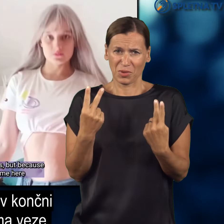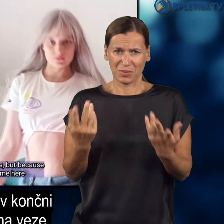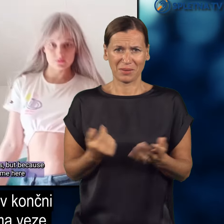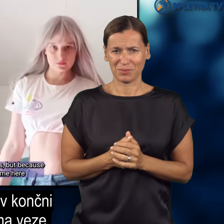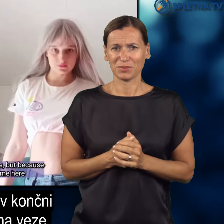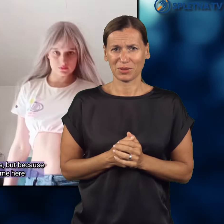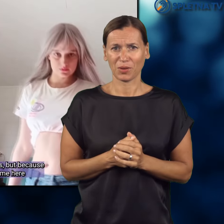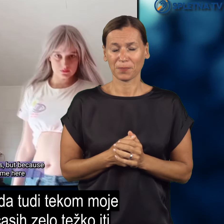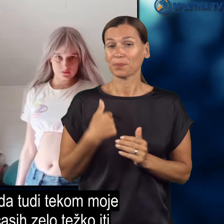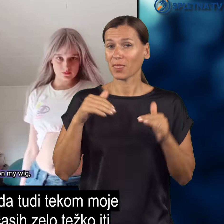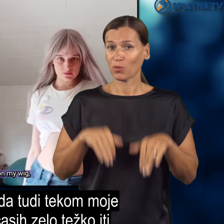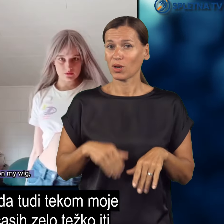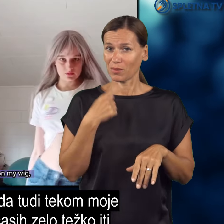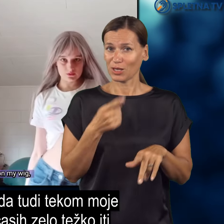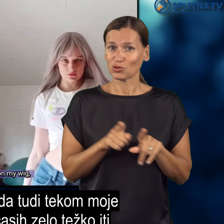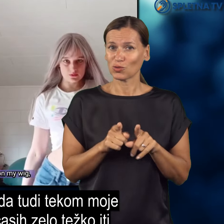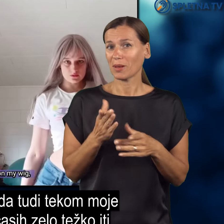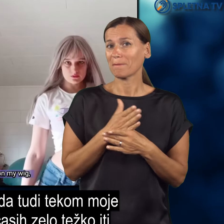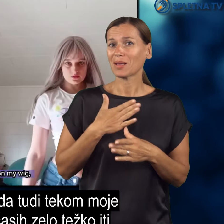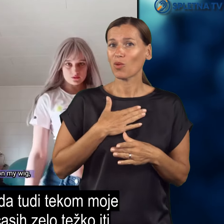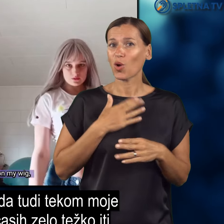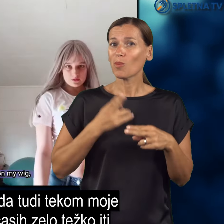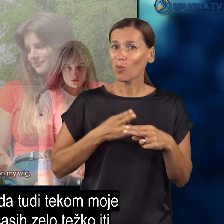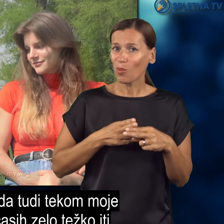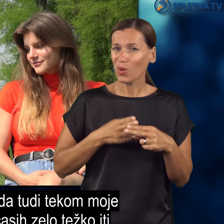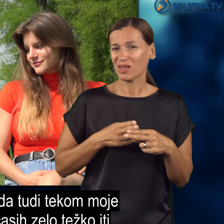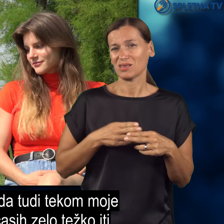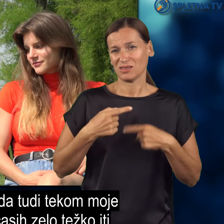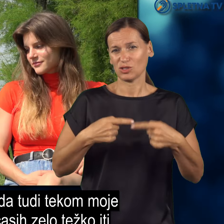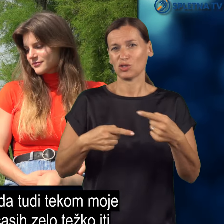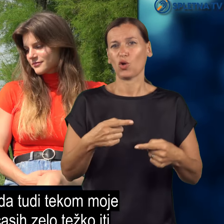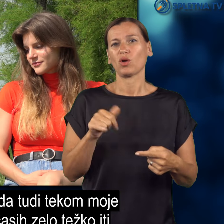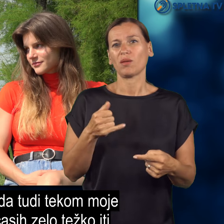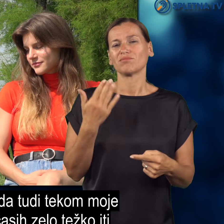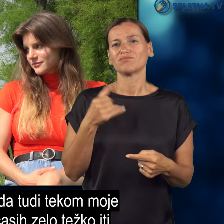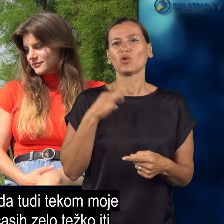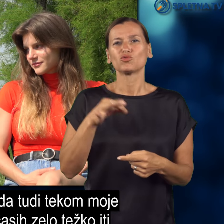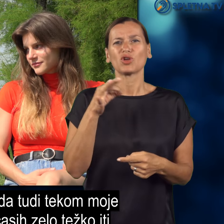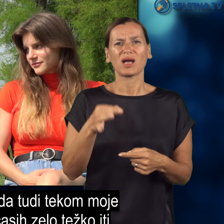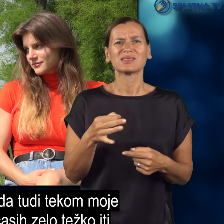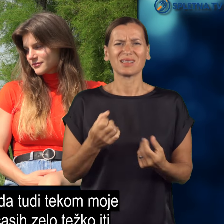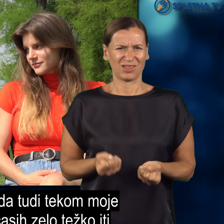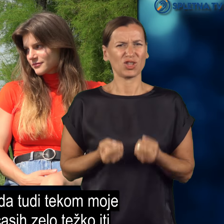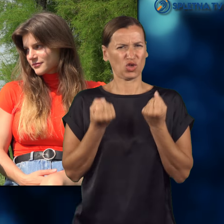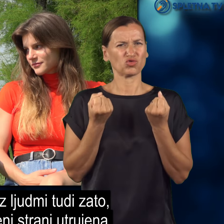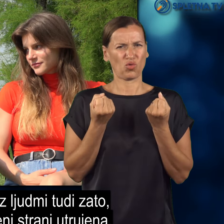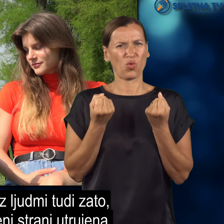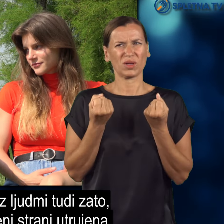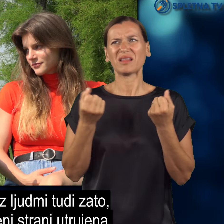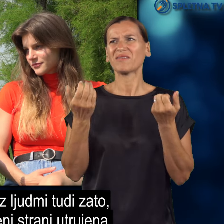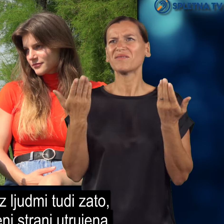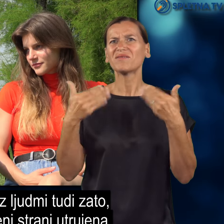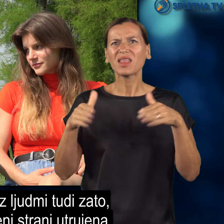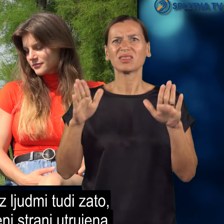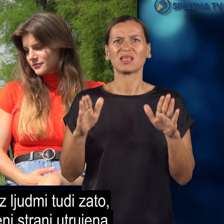Ne? Moram reči, da tudi tekom moje bolezni je bilo včasih zelo težko iti ven in se